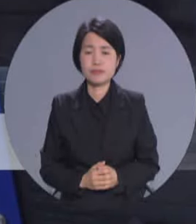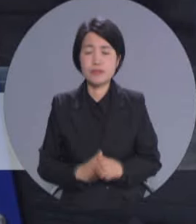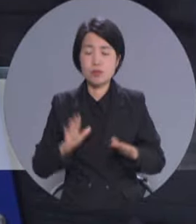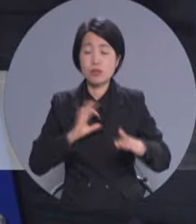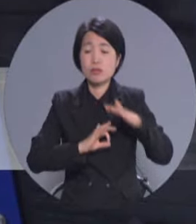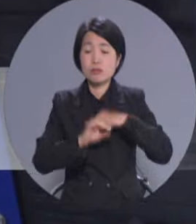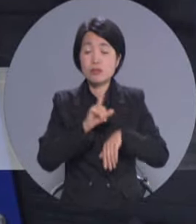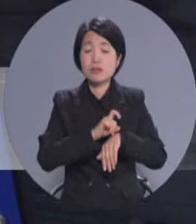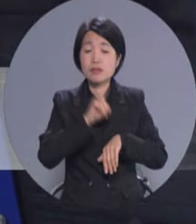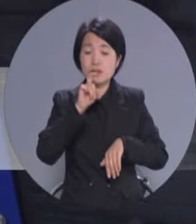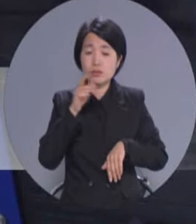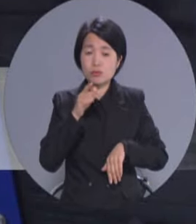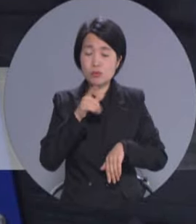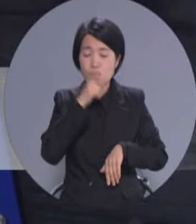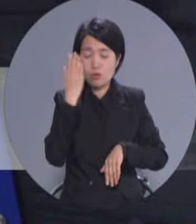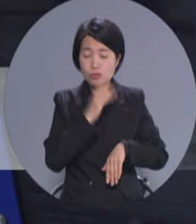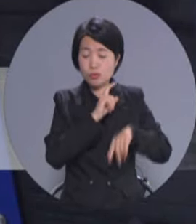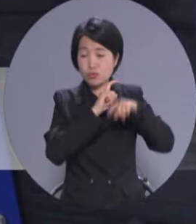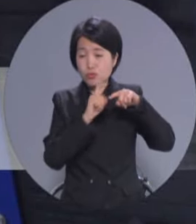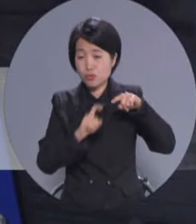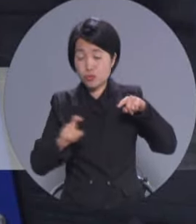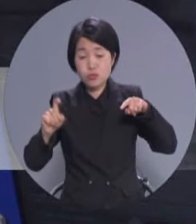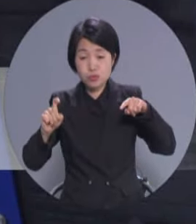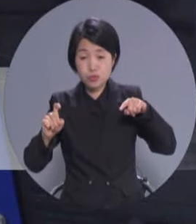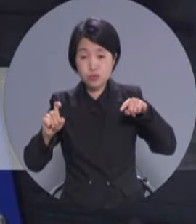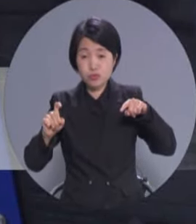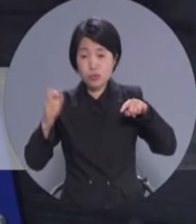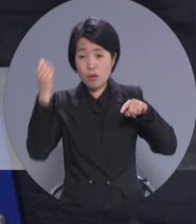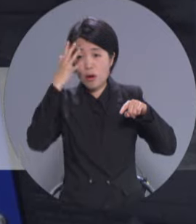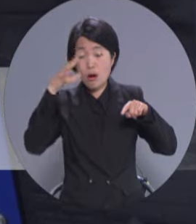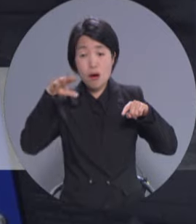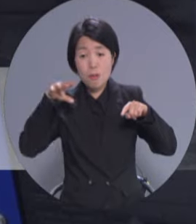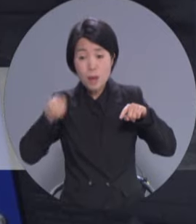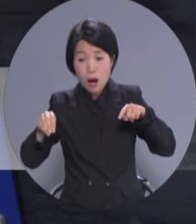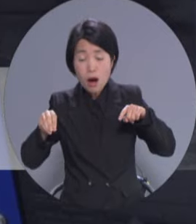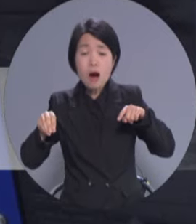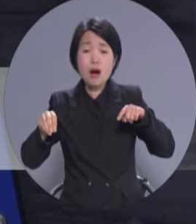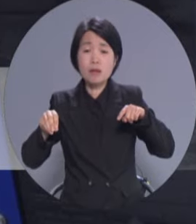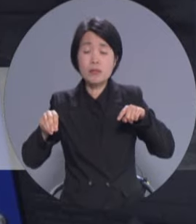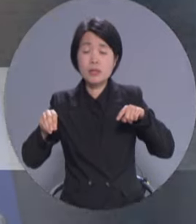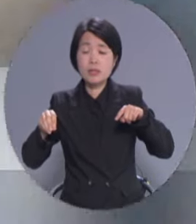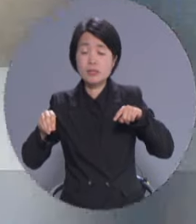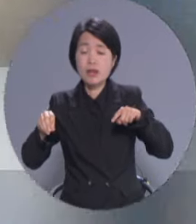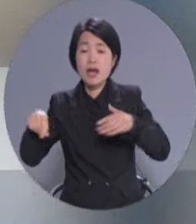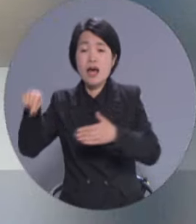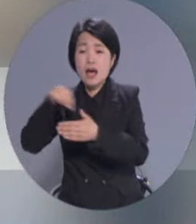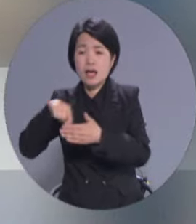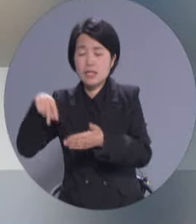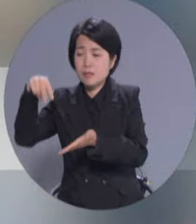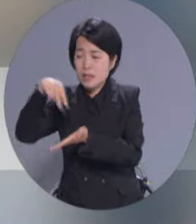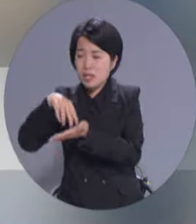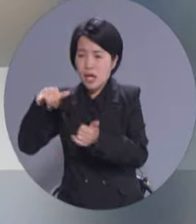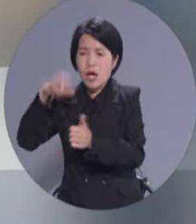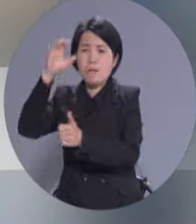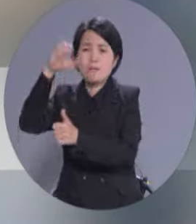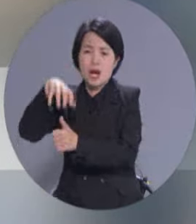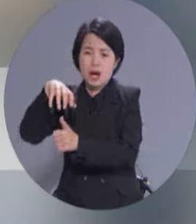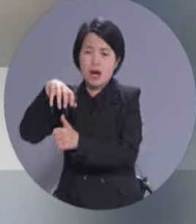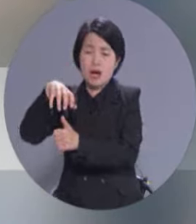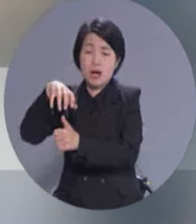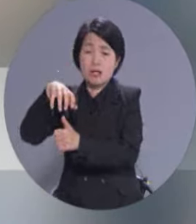오늘 오전 11시쯤 여수 돌산의 해상 케이블카가 운행도중 멈춰 승객들이 고립되는 사고가